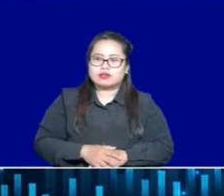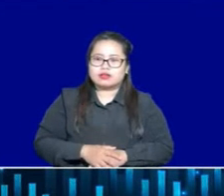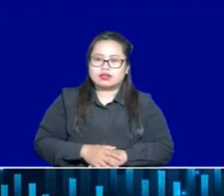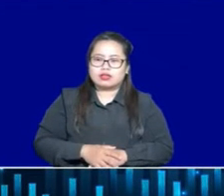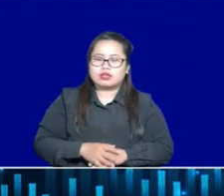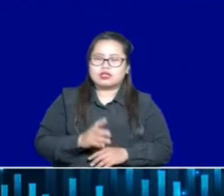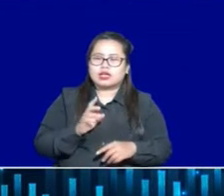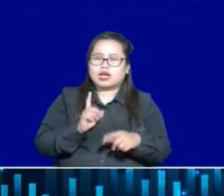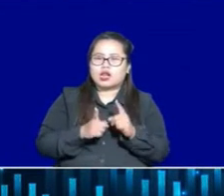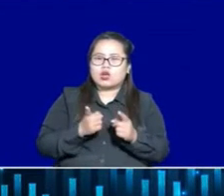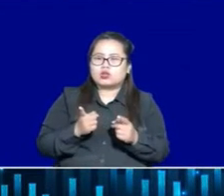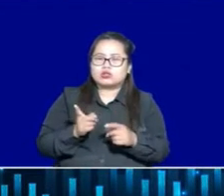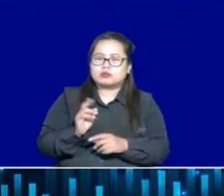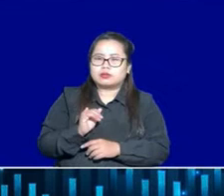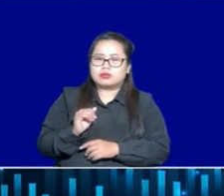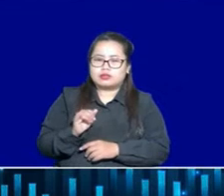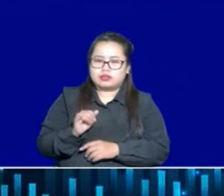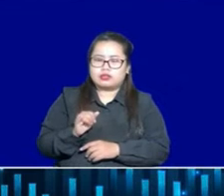sedemikian rupa.